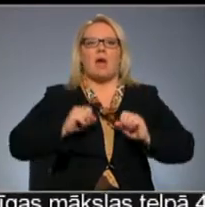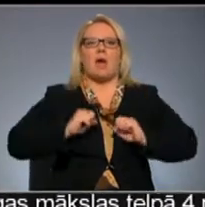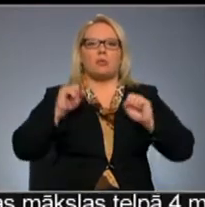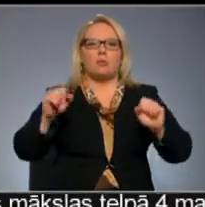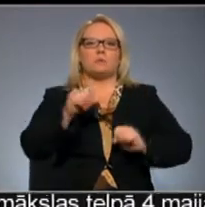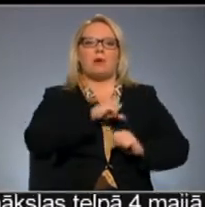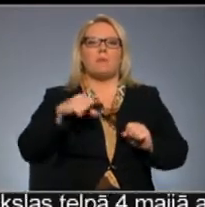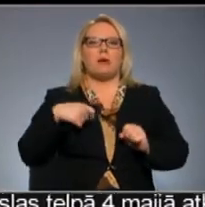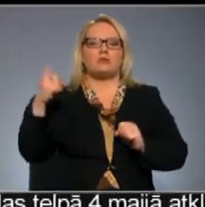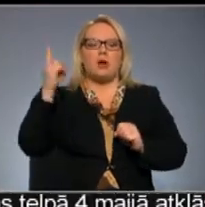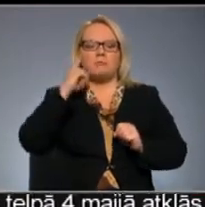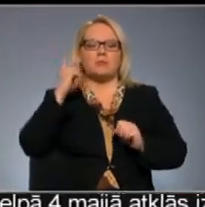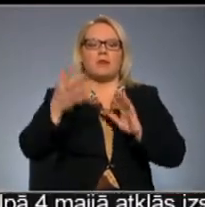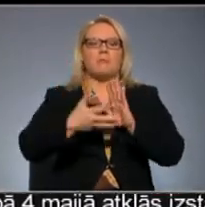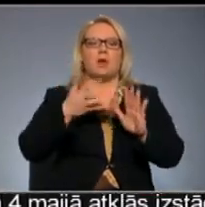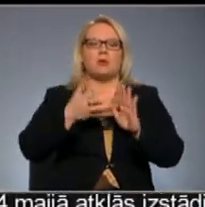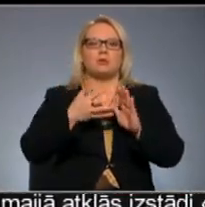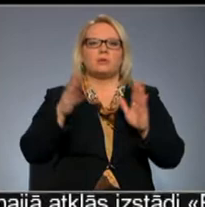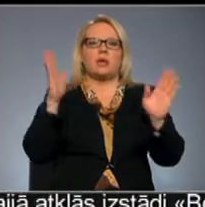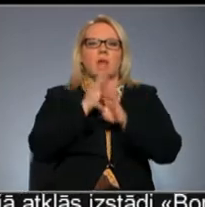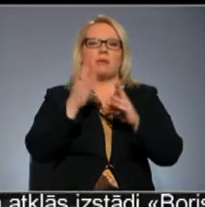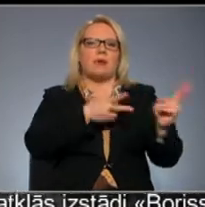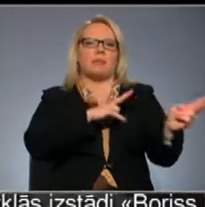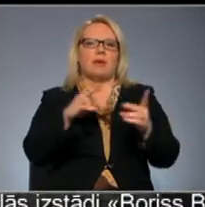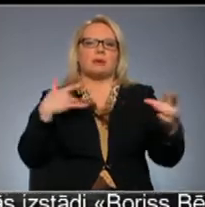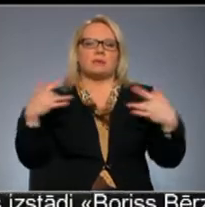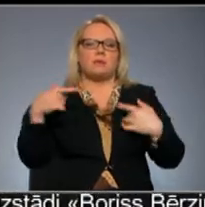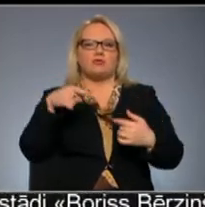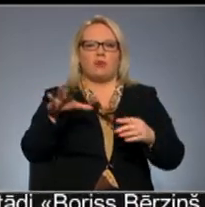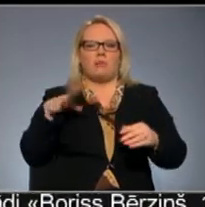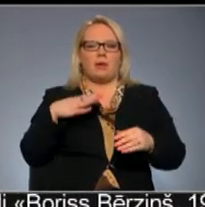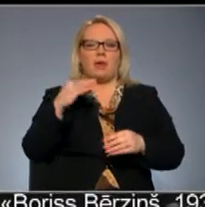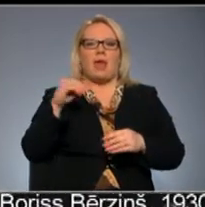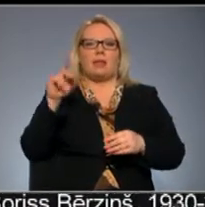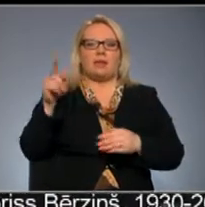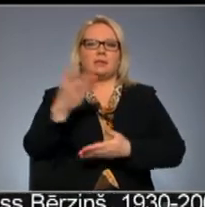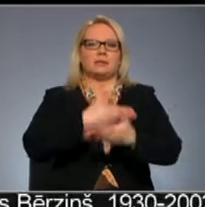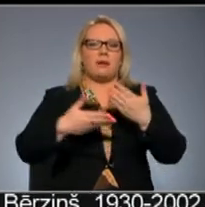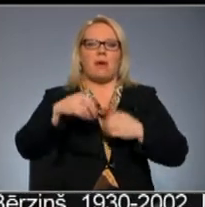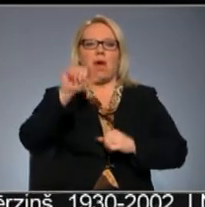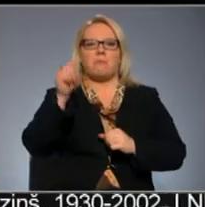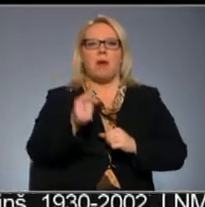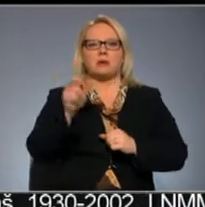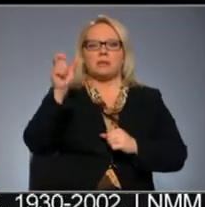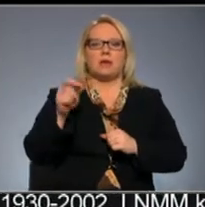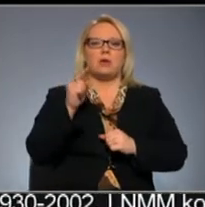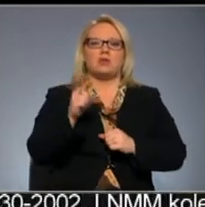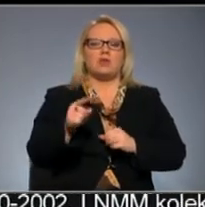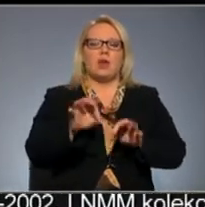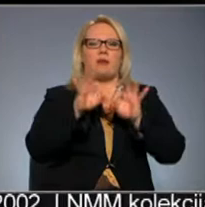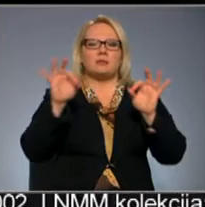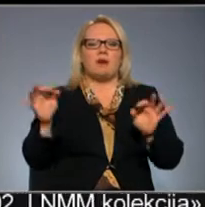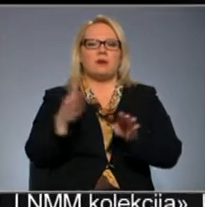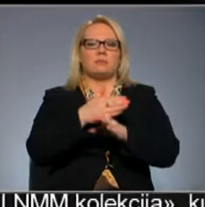pašapziņa, tā man liekas kopumā pietrūkst bieži vien laikmatīgās dejas izrādēm un te viņi bija. Elīnas sadarbība ar mākslinieci Kristu Dzudzillo pie šīs izrādes aizsākās